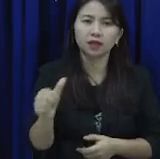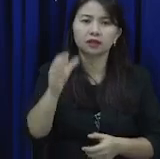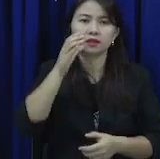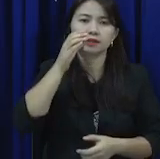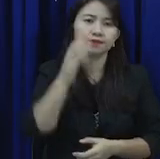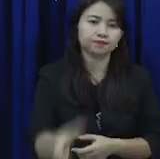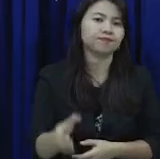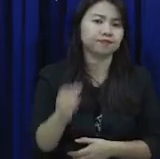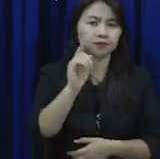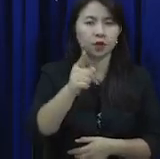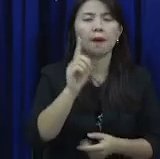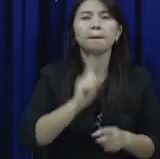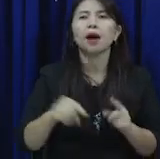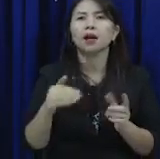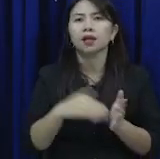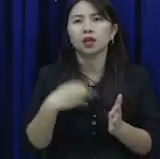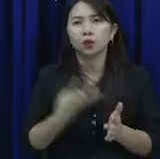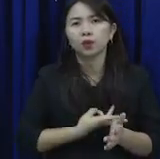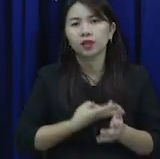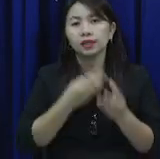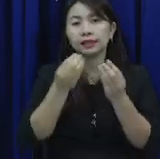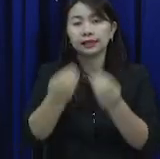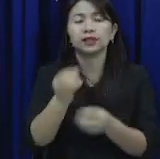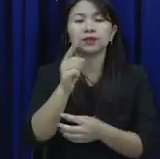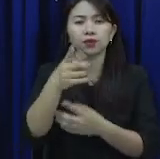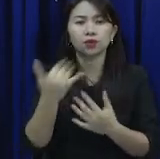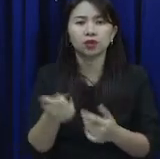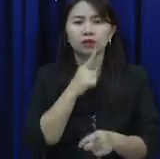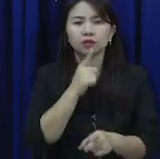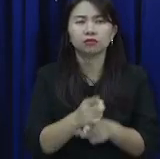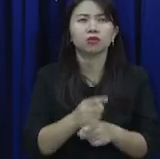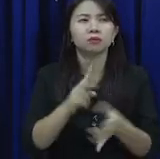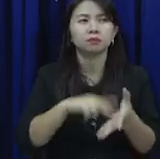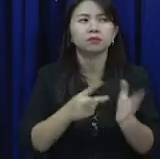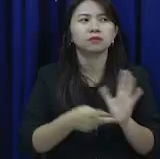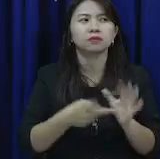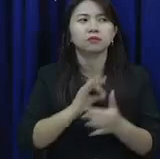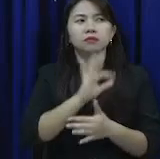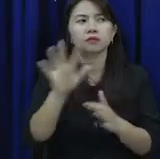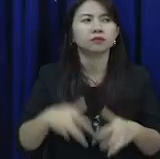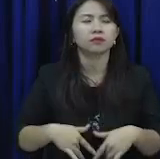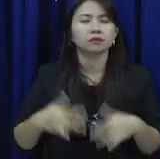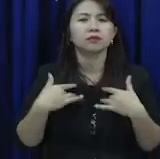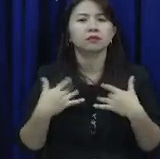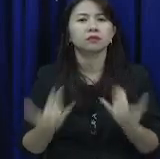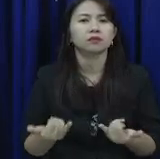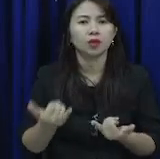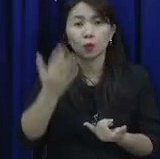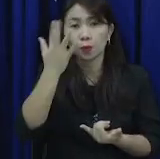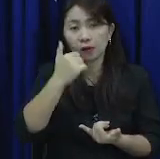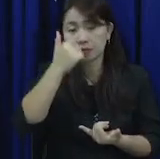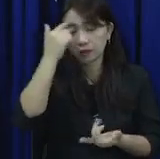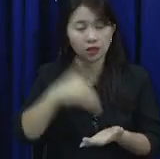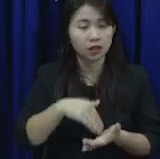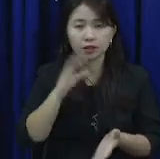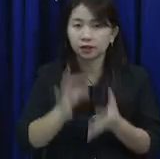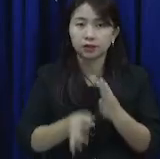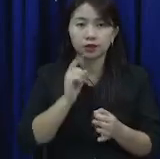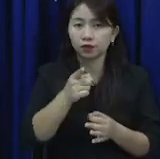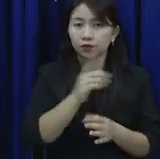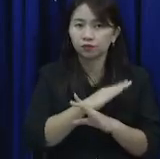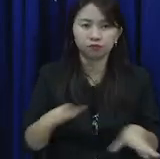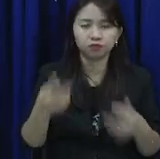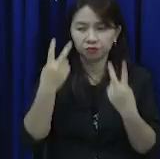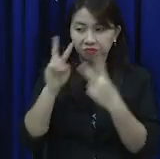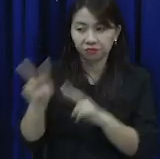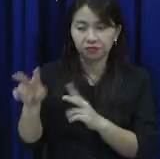giving you the realization of the reality of your life na nangyayari sa buhay ninyo ngayon kasi pag hindi niyya nakita yan yang team